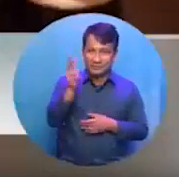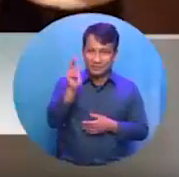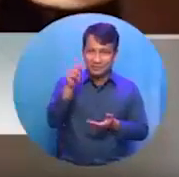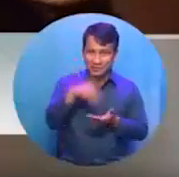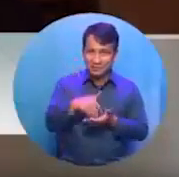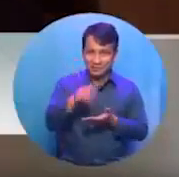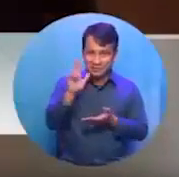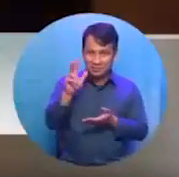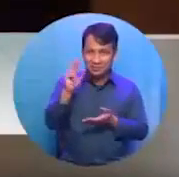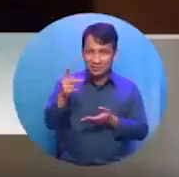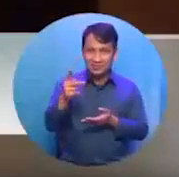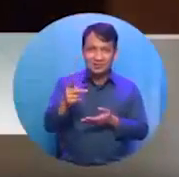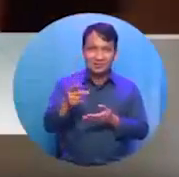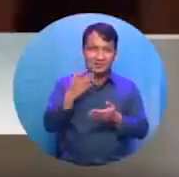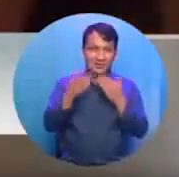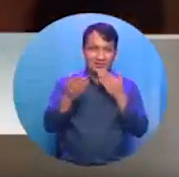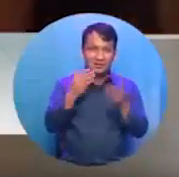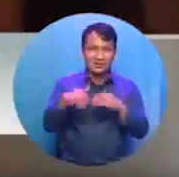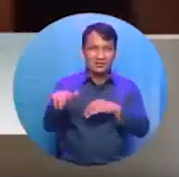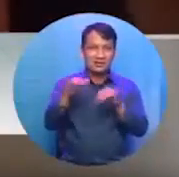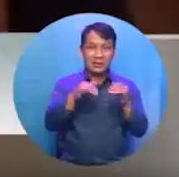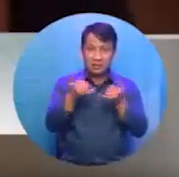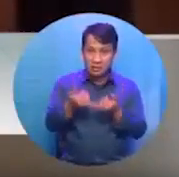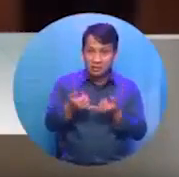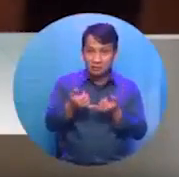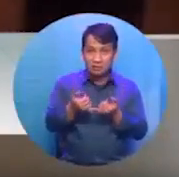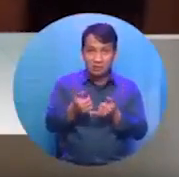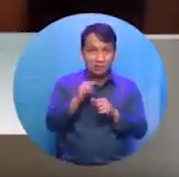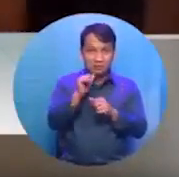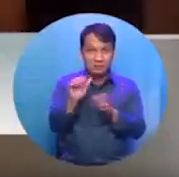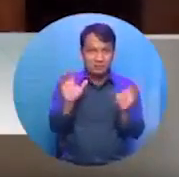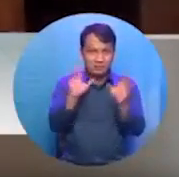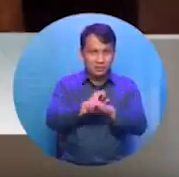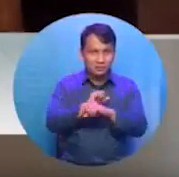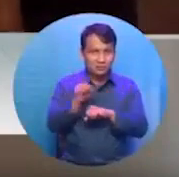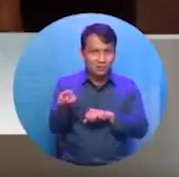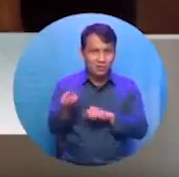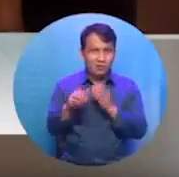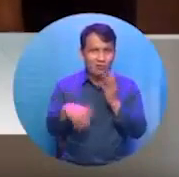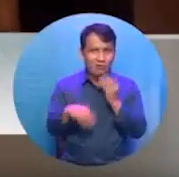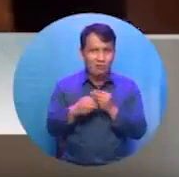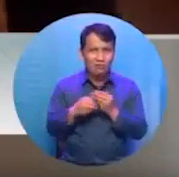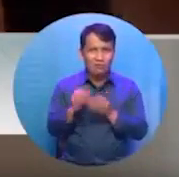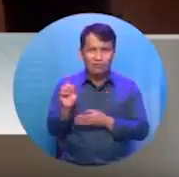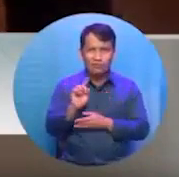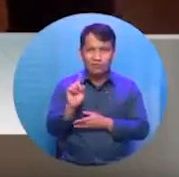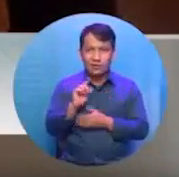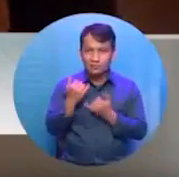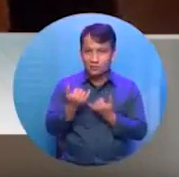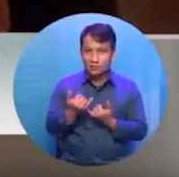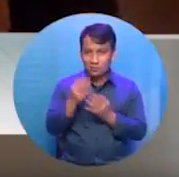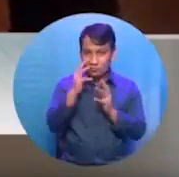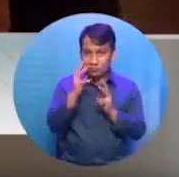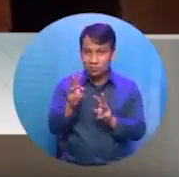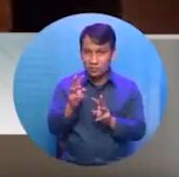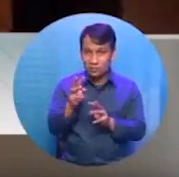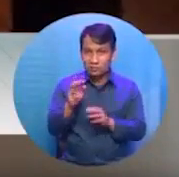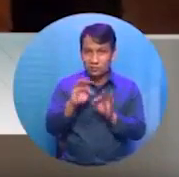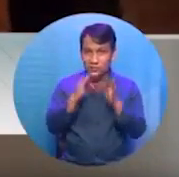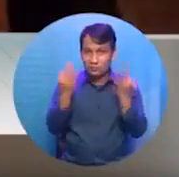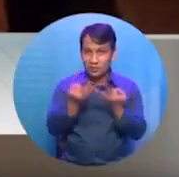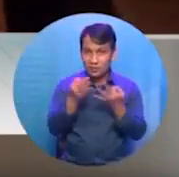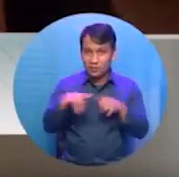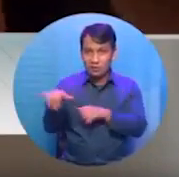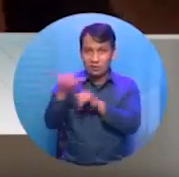30,000! Okay. Now, hindi pa nagtatapos dyan. Ito, manood kayo ha, para sa family to,